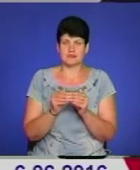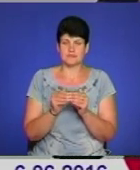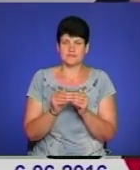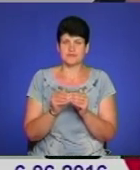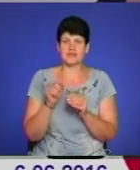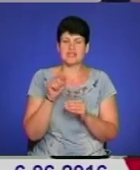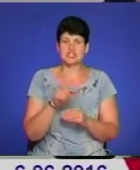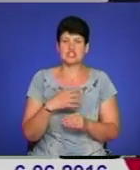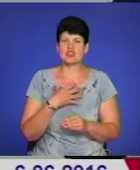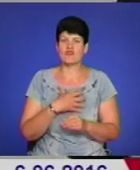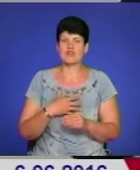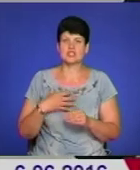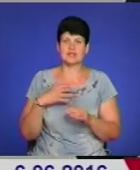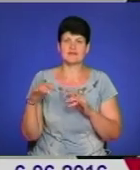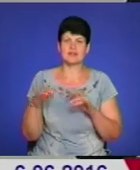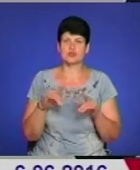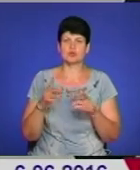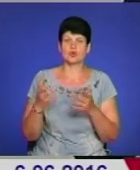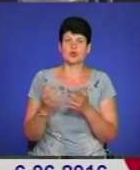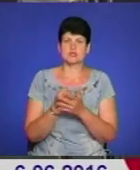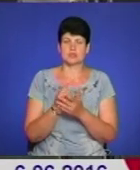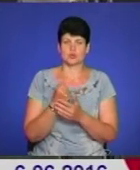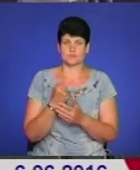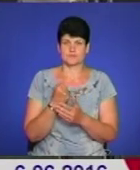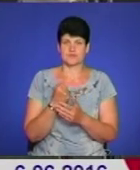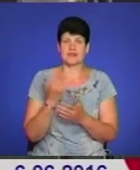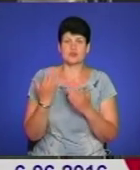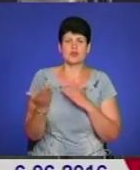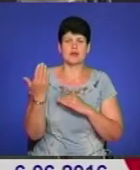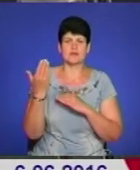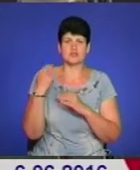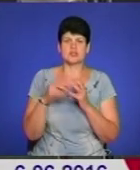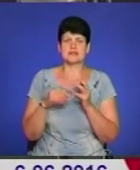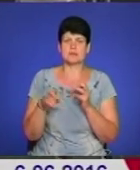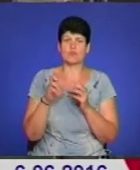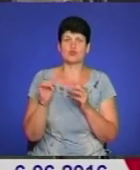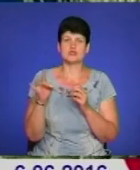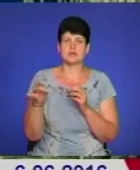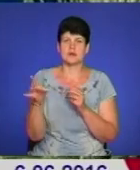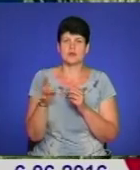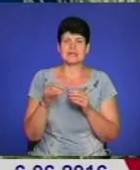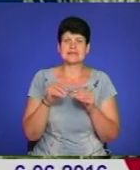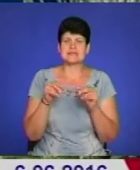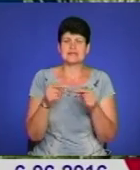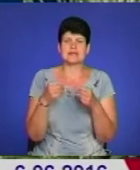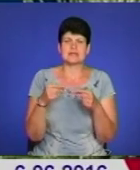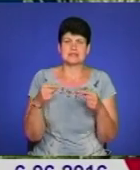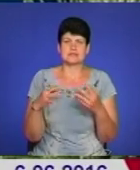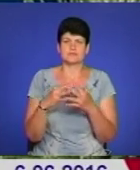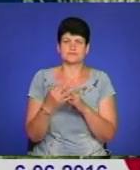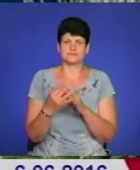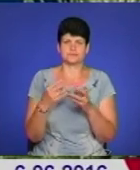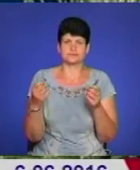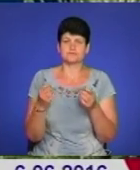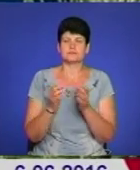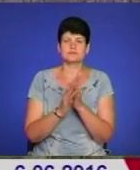ті важливі речі для того, щоб досягати успіху. Якщо раніше на землях Бучацького району здебільшого сіяли різні сільськогосподарські культури,